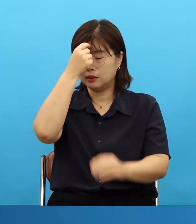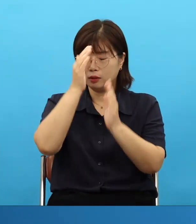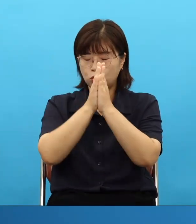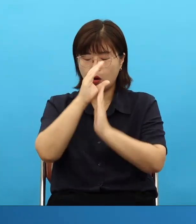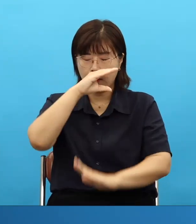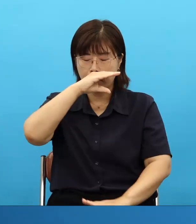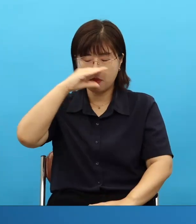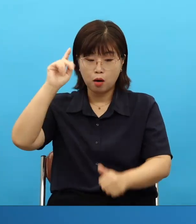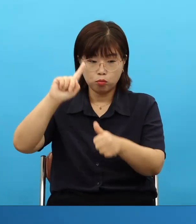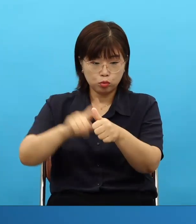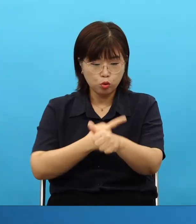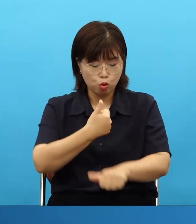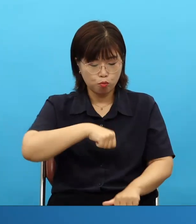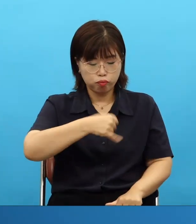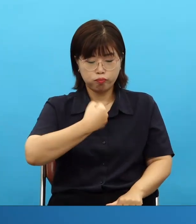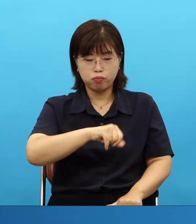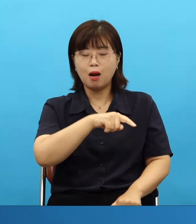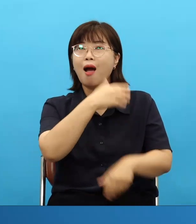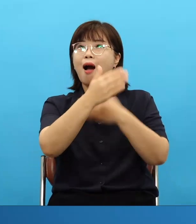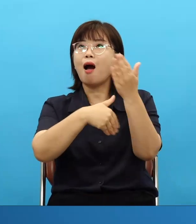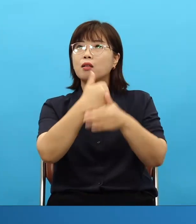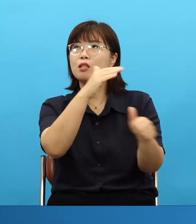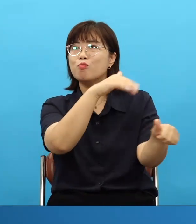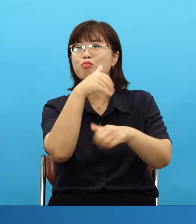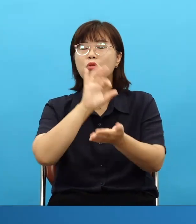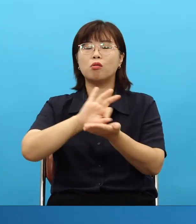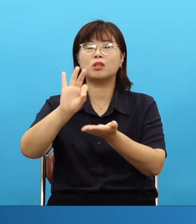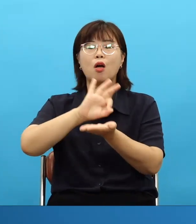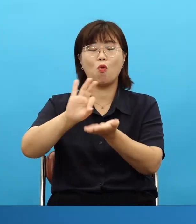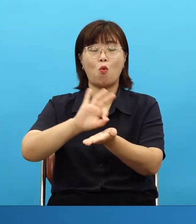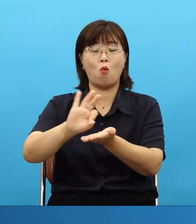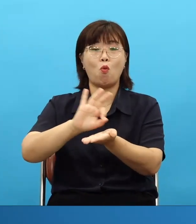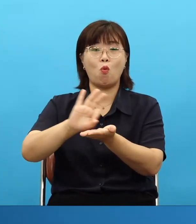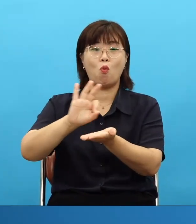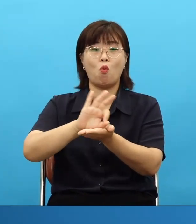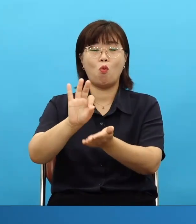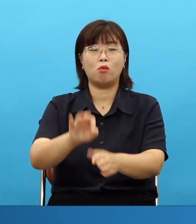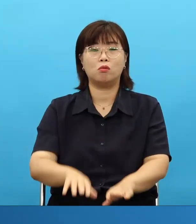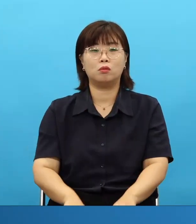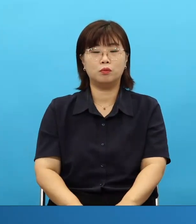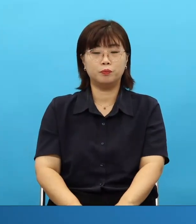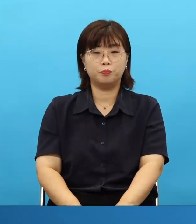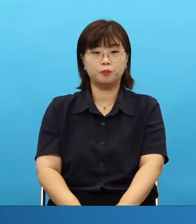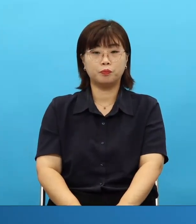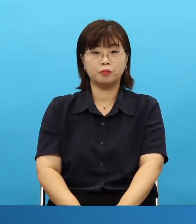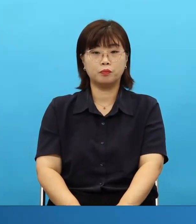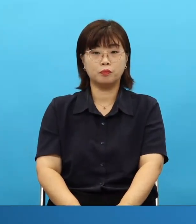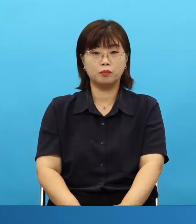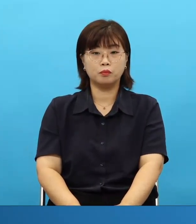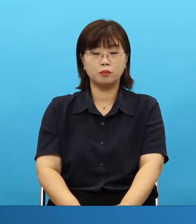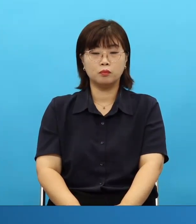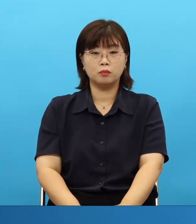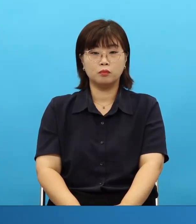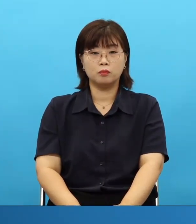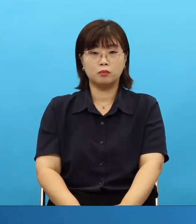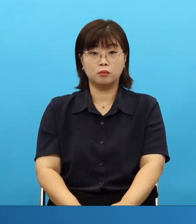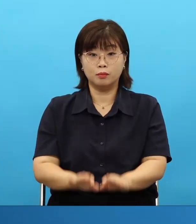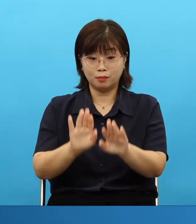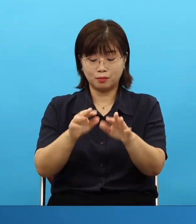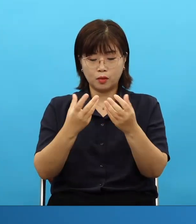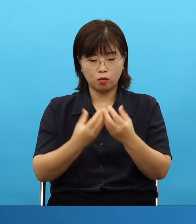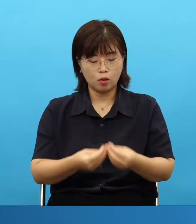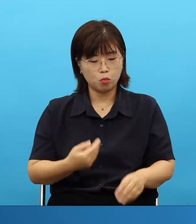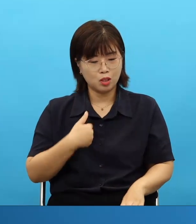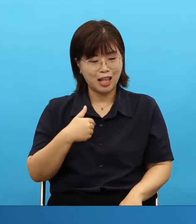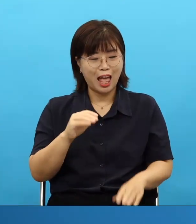어떤 사람은요 이 신앙생활도 늘 이상하게 했는데 그 부모님이 기도가 많아요. 나중에 보니까 이 사람이